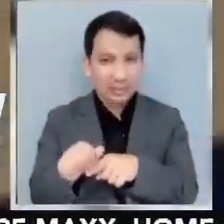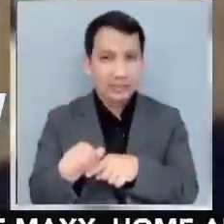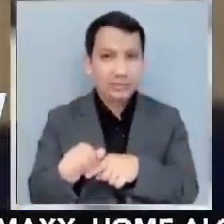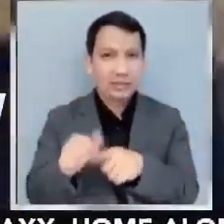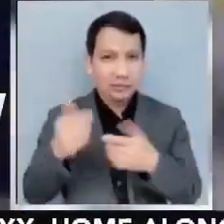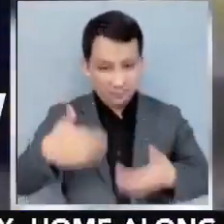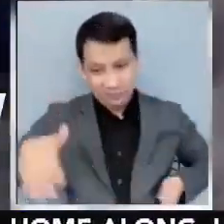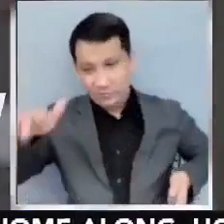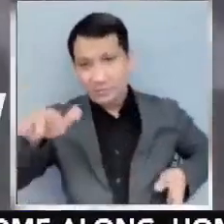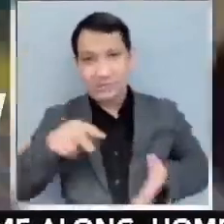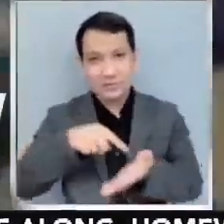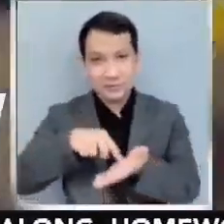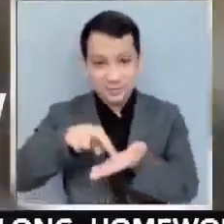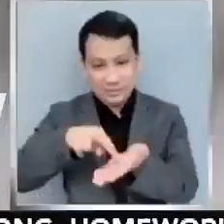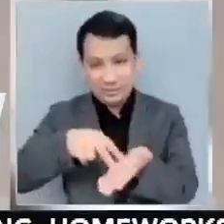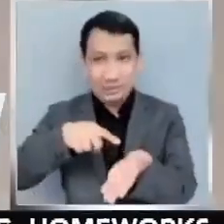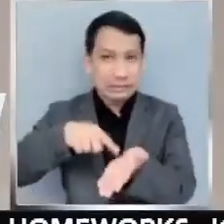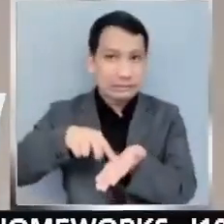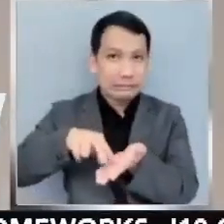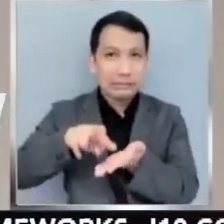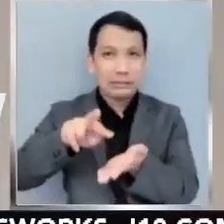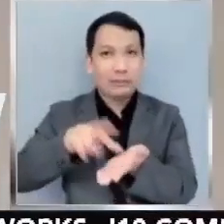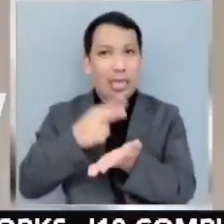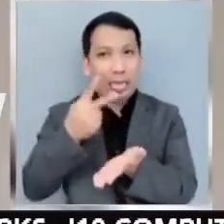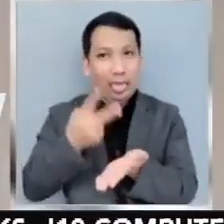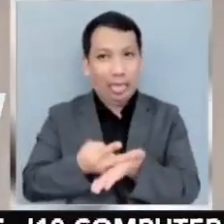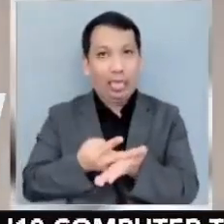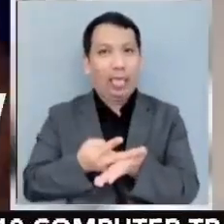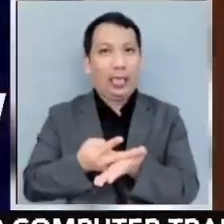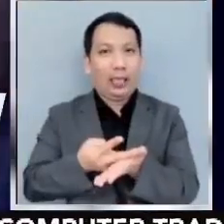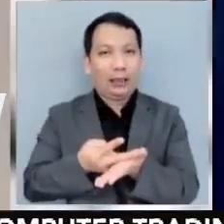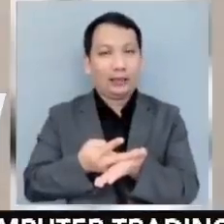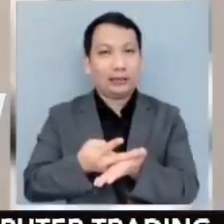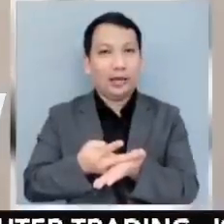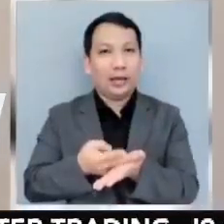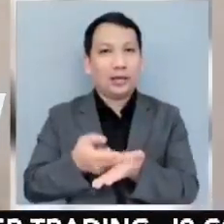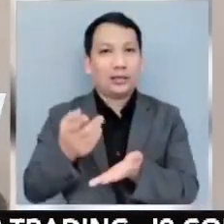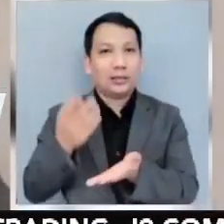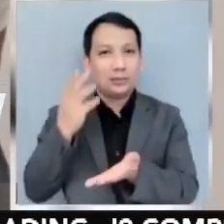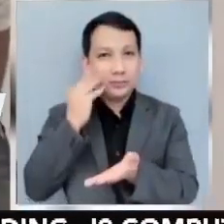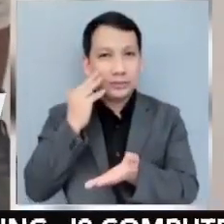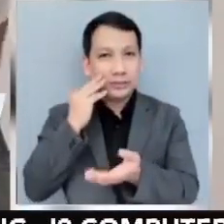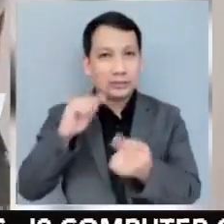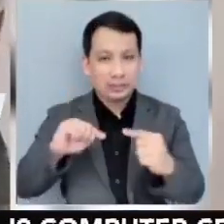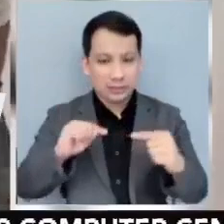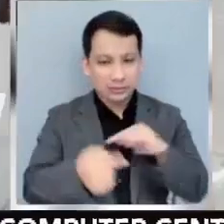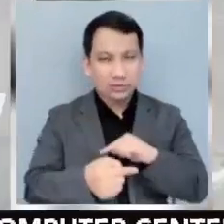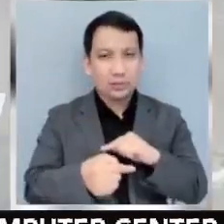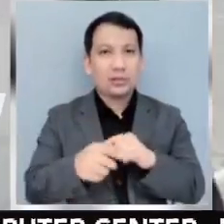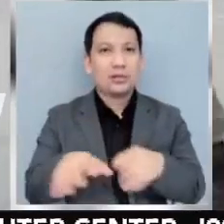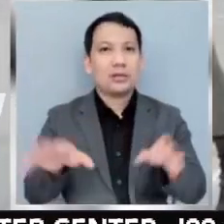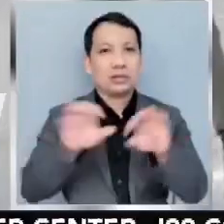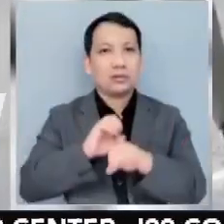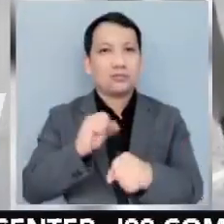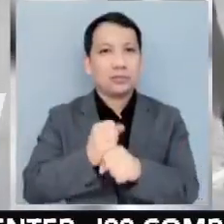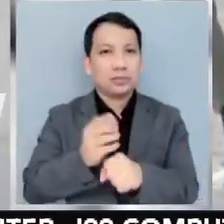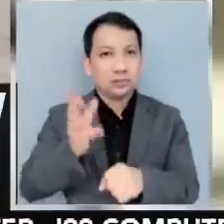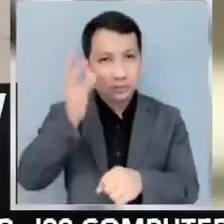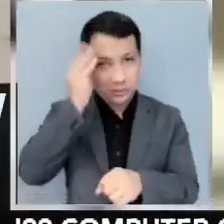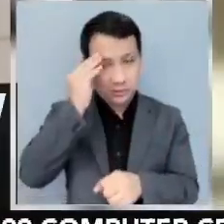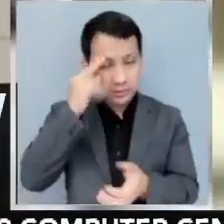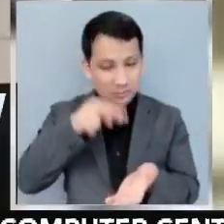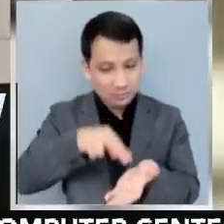skating. Nakailang semplang. At minor injuries siya bago niya nakuha ang kaalaman sa ice skating